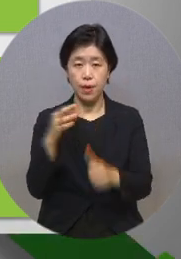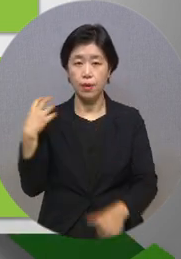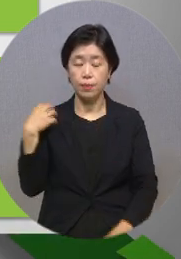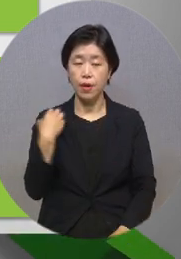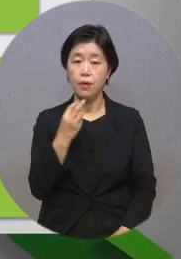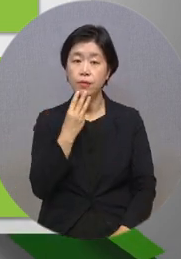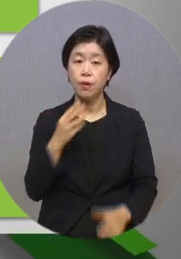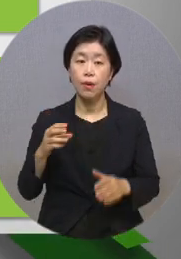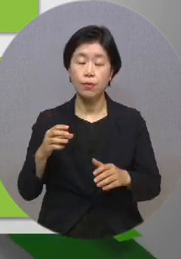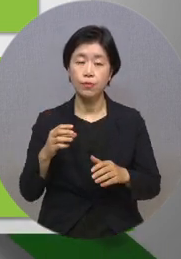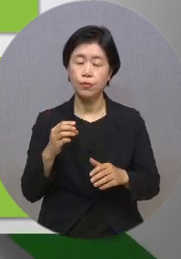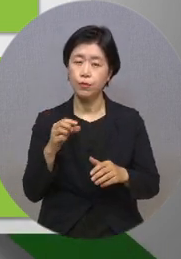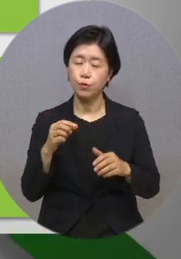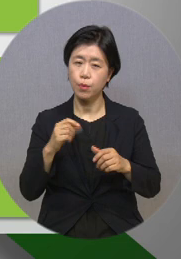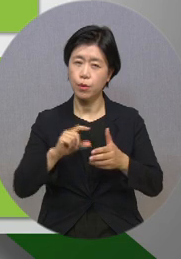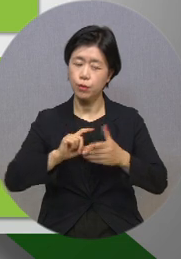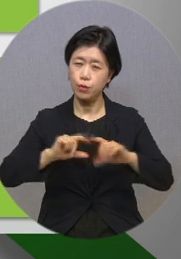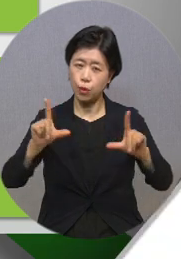동부지사입니다.